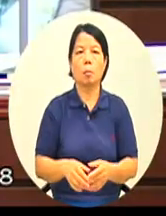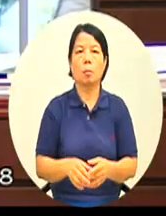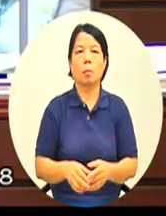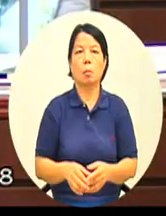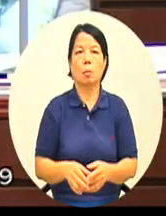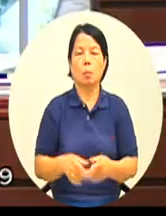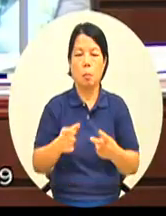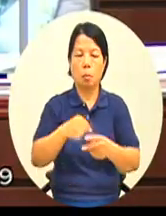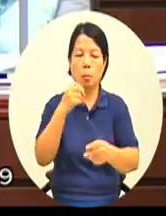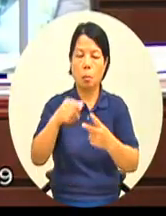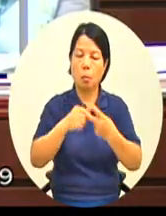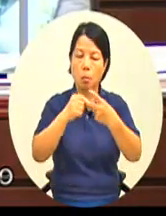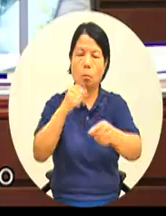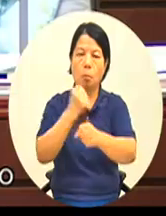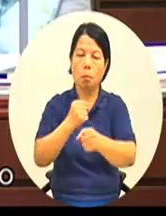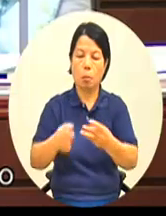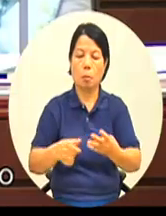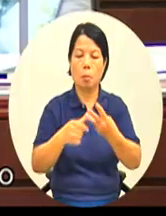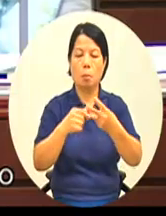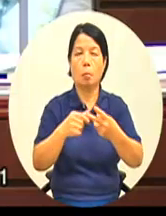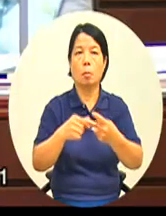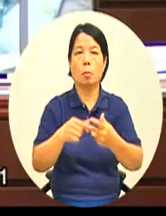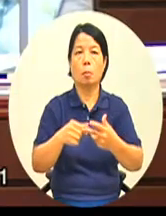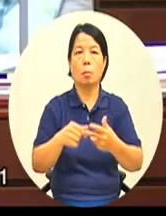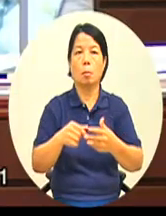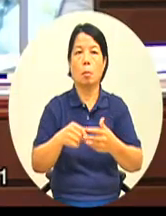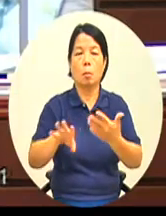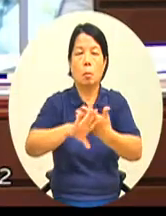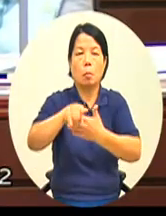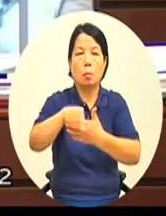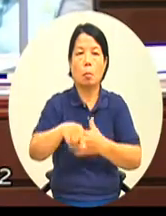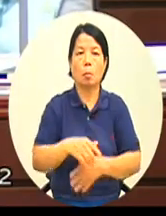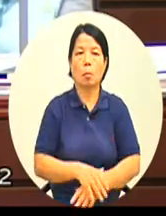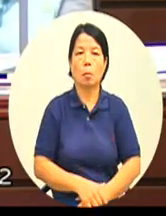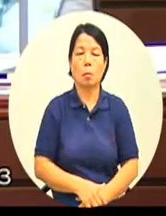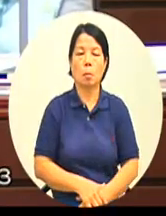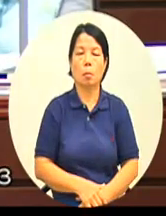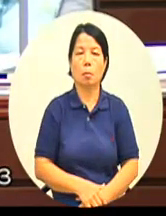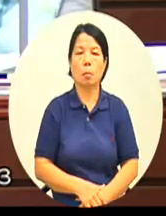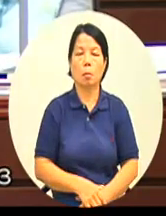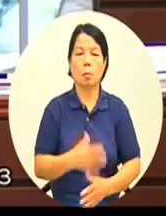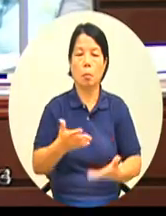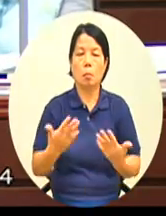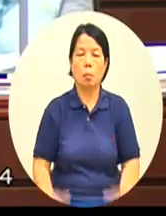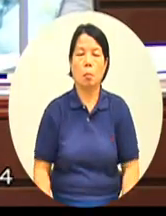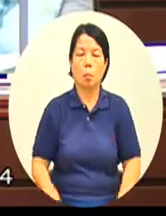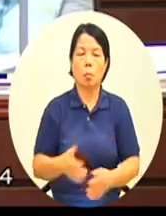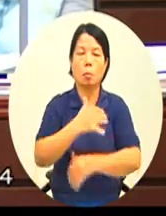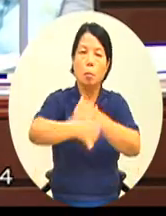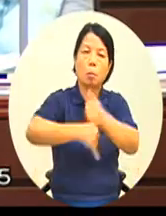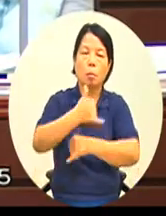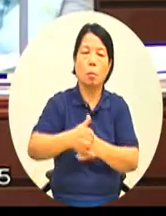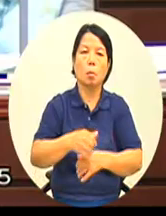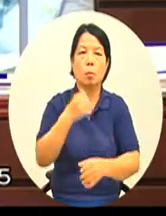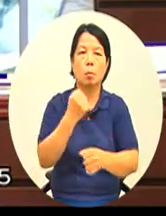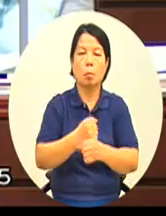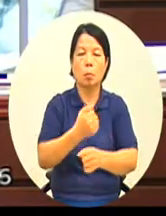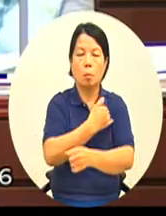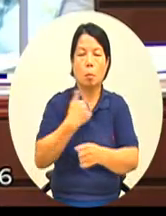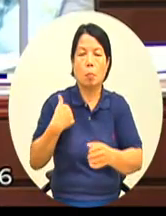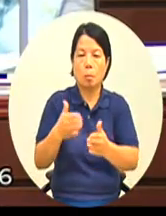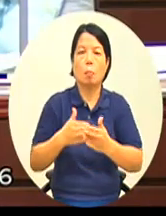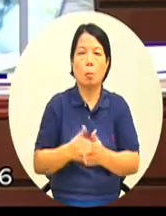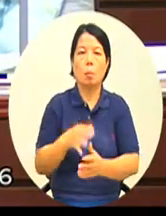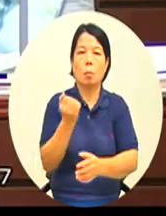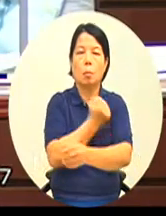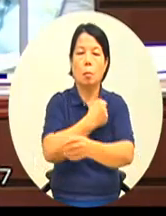第二工作。那另外就是在我们的劳工休闲生活方面，职人的生活，我们有劳教中